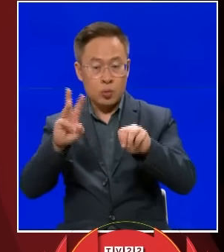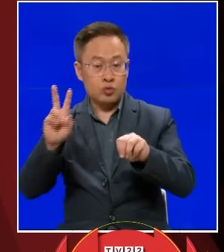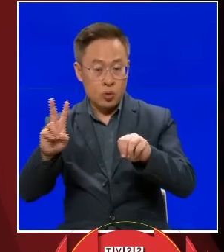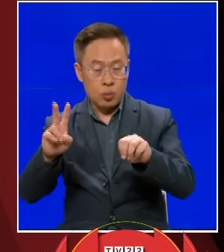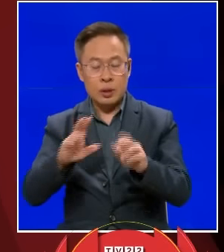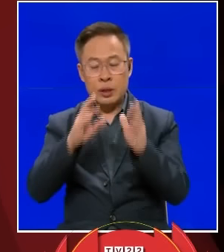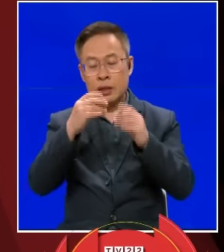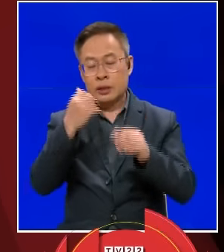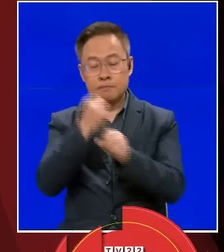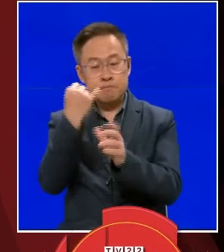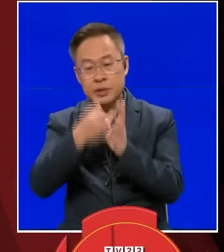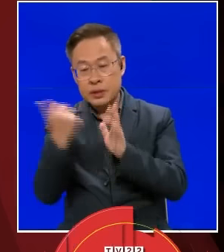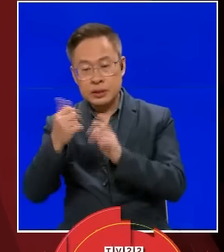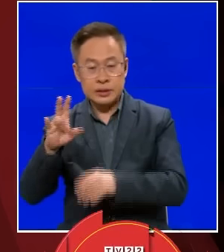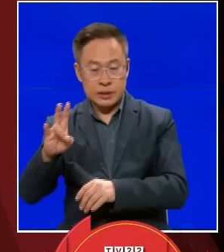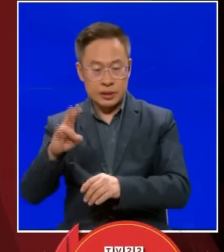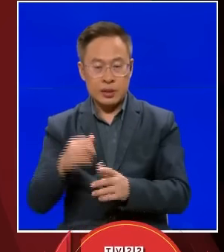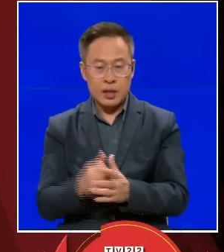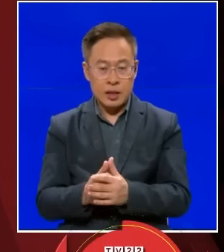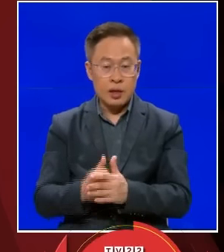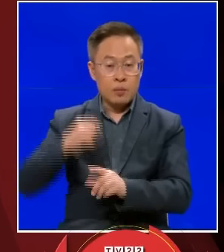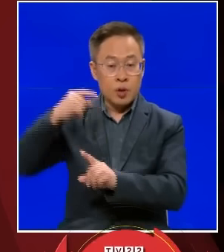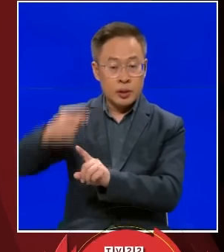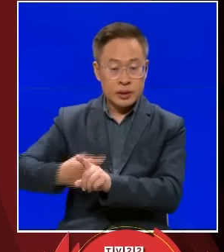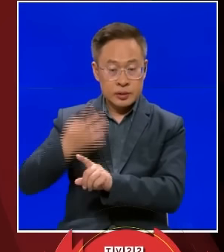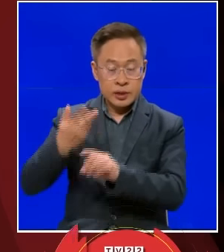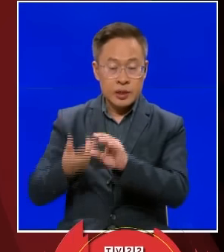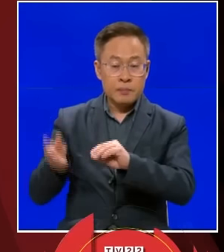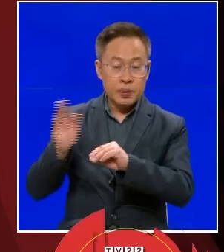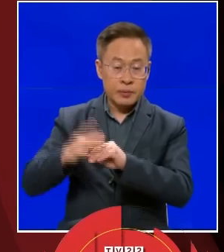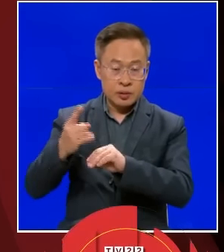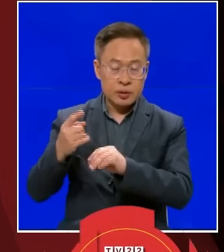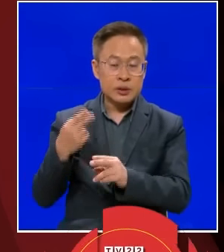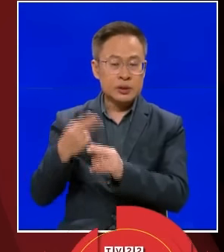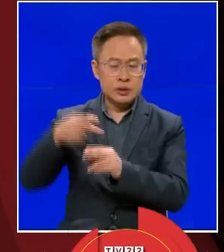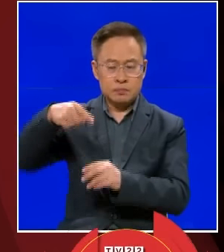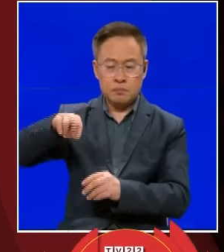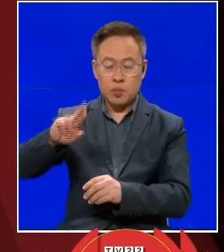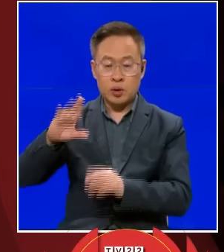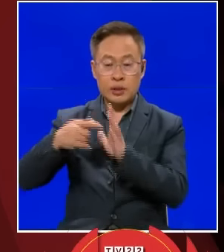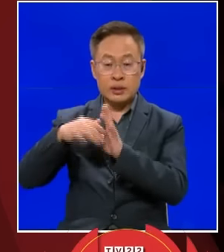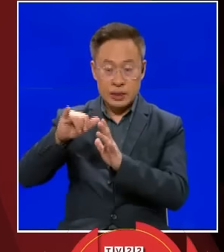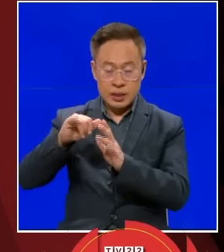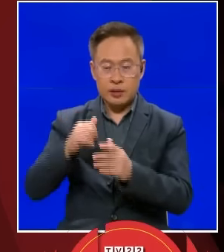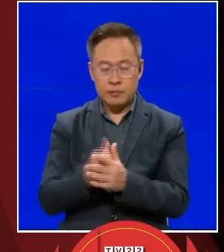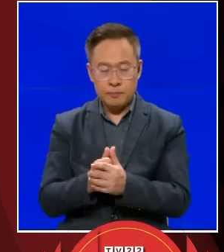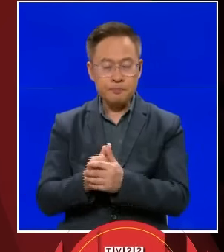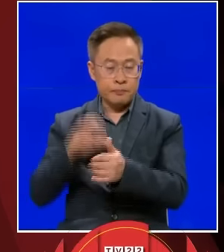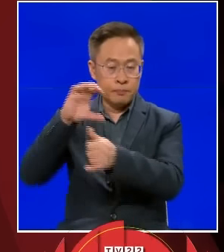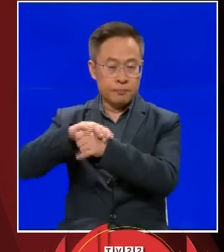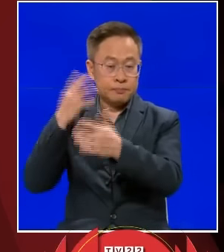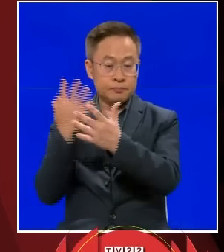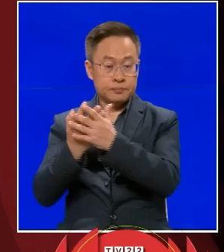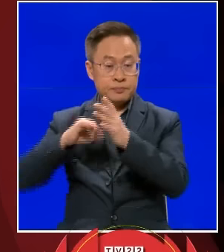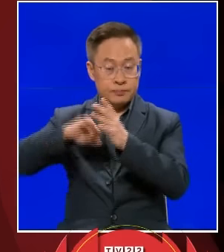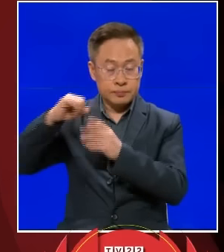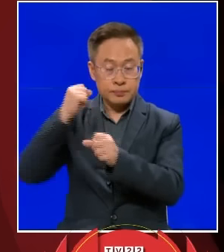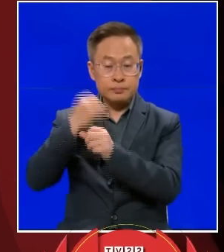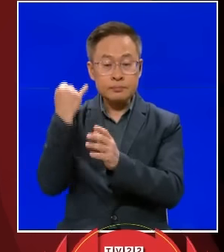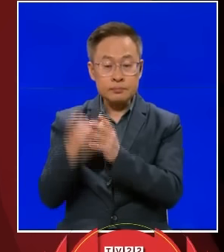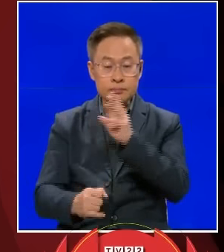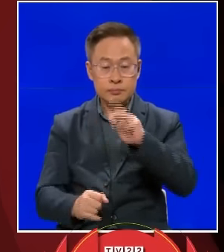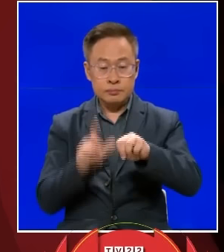ผ่านมามีผู้ถูกคุมขังระหว่างต่อสู้คดีเพิ่มอีก 1คนก็คือพรชัยวิมลศุภวงศ์ที่เรียนจำจังหวัดเชียงใหม่ในมาตรา